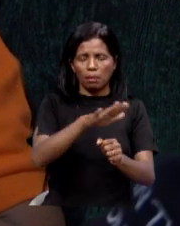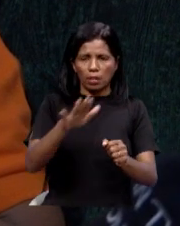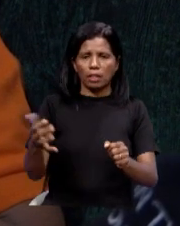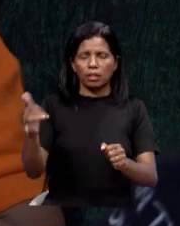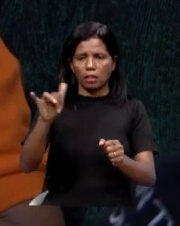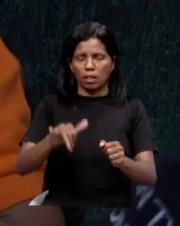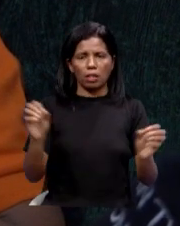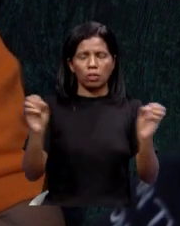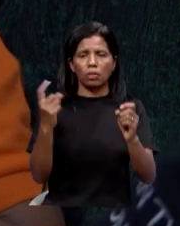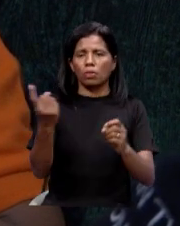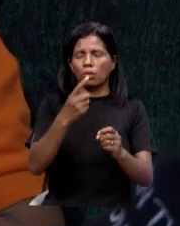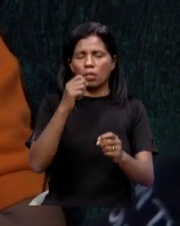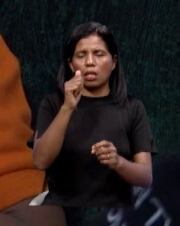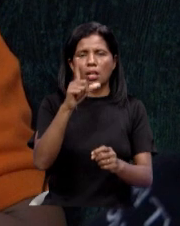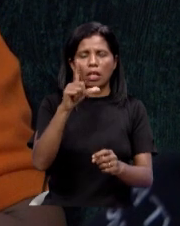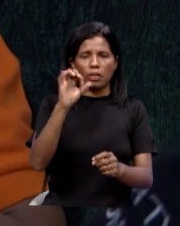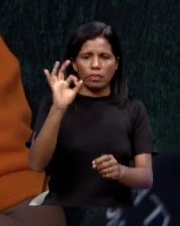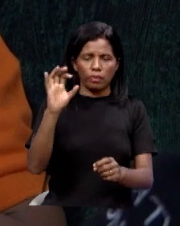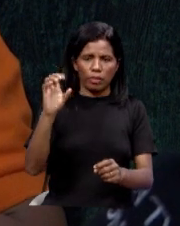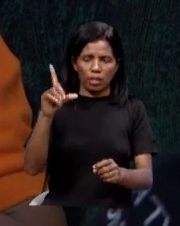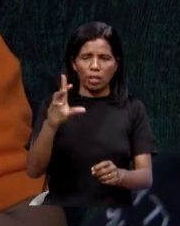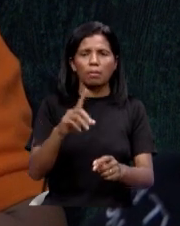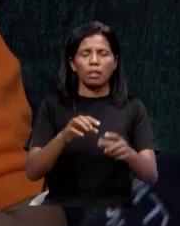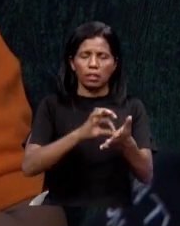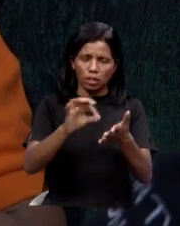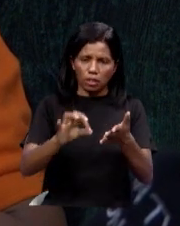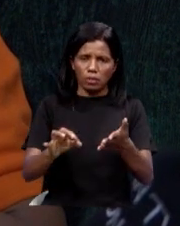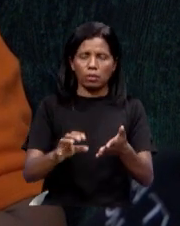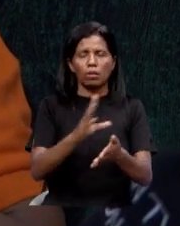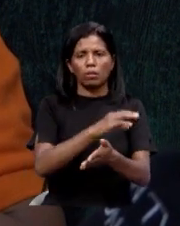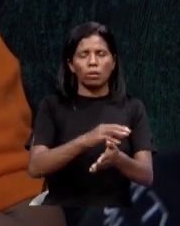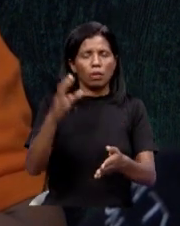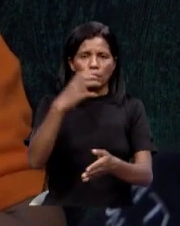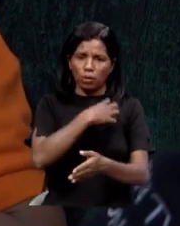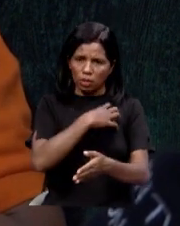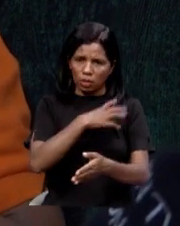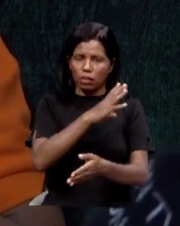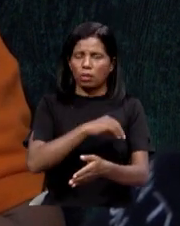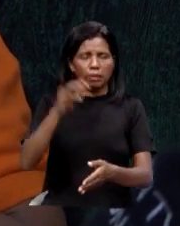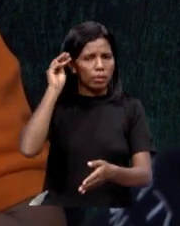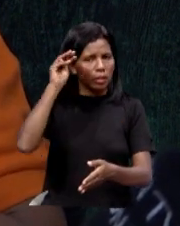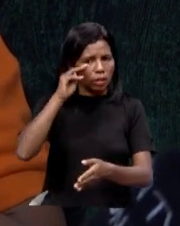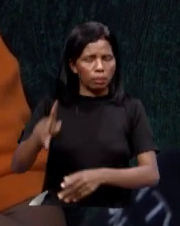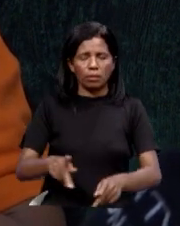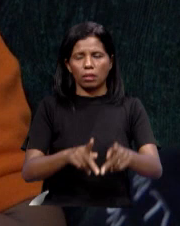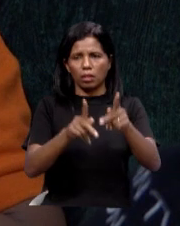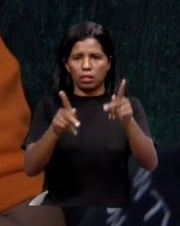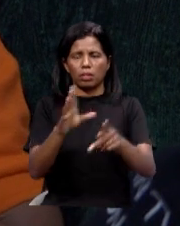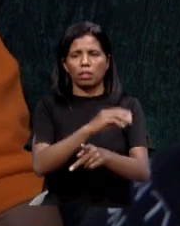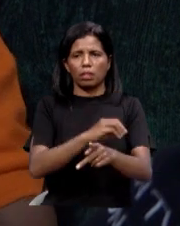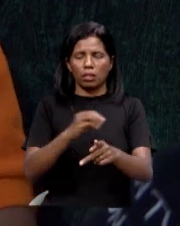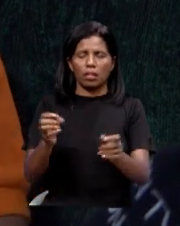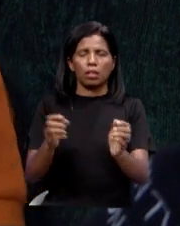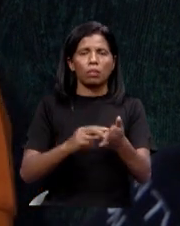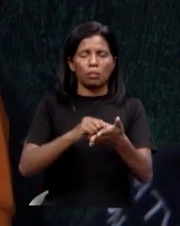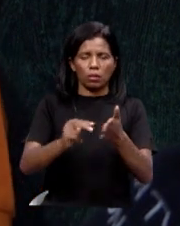bak resisto kazu barak hanesa ne mai be iha polisia no ministeru publiku sira kwaze nia kuantidade bot lima